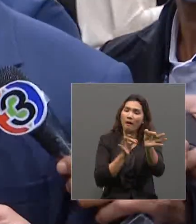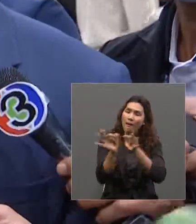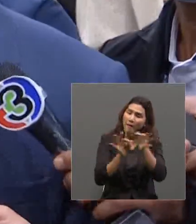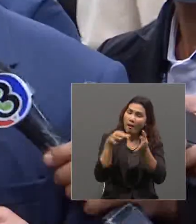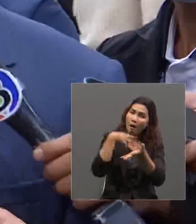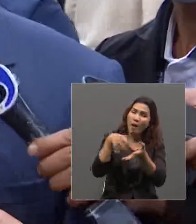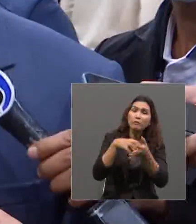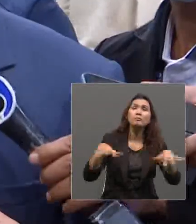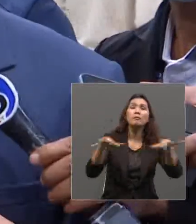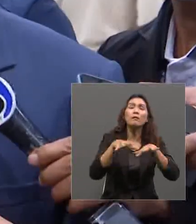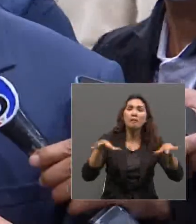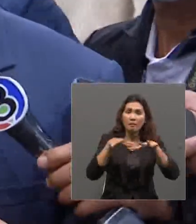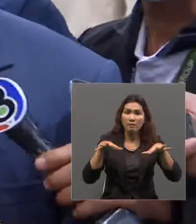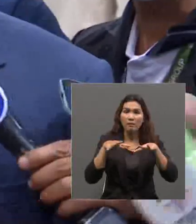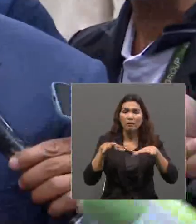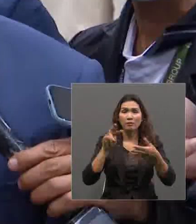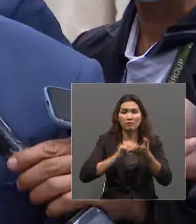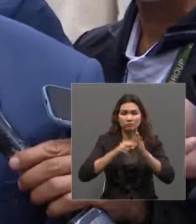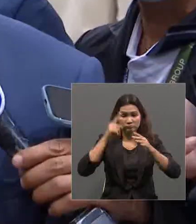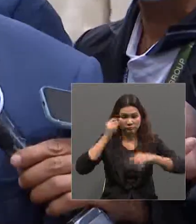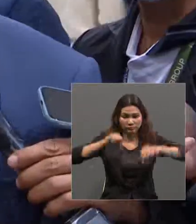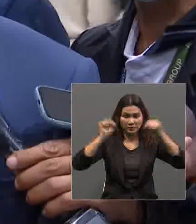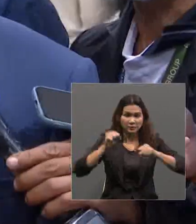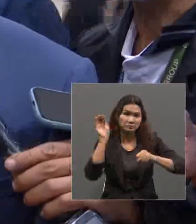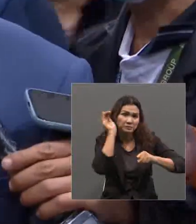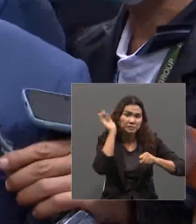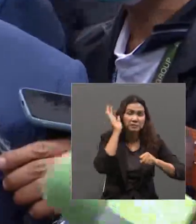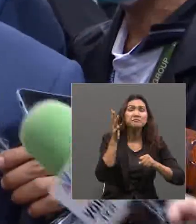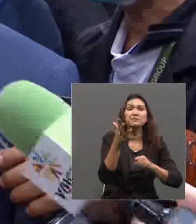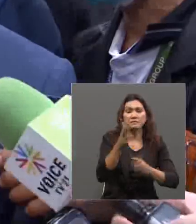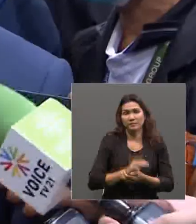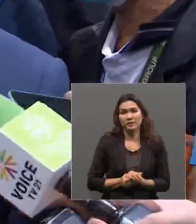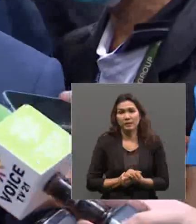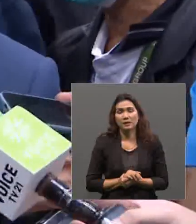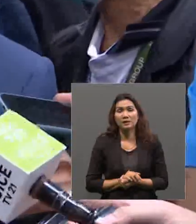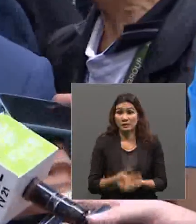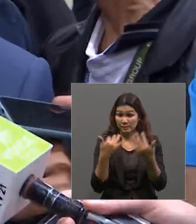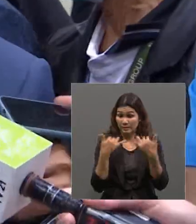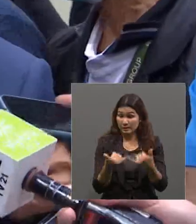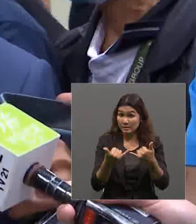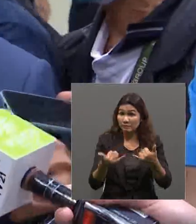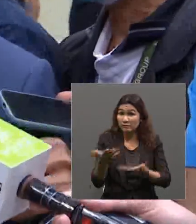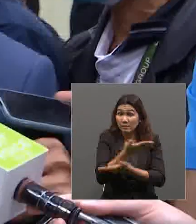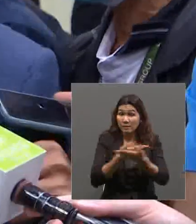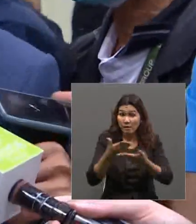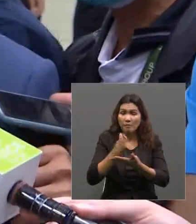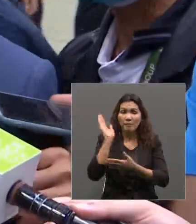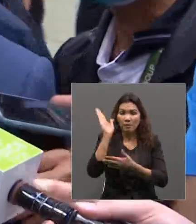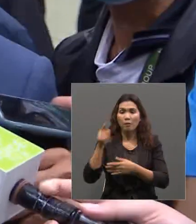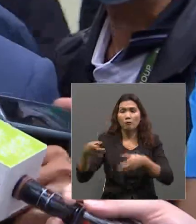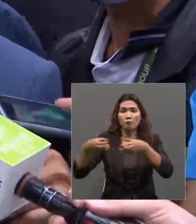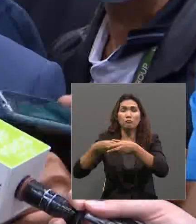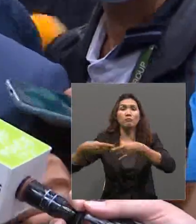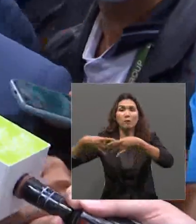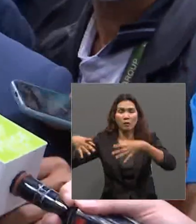เพราะเป็นการอภิปรายทั่วไปและไม่มีการลงมติไม่ไว้วางใจรัฐบาลซึ่งการอภิปรายครั้งนี้เป็นเรื่องที่ฝ่ายค้านสามารถสอ